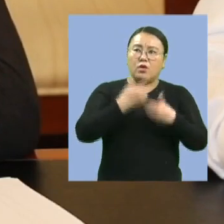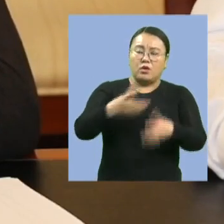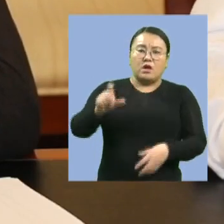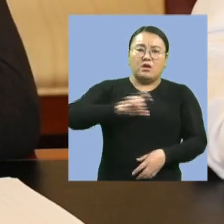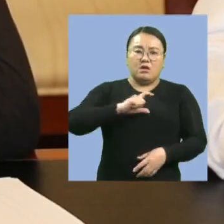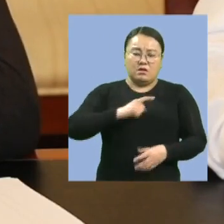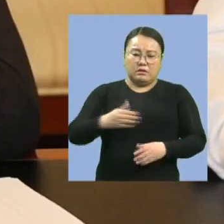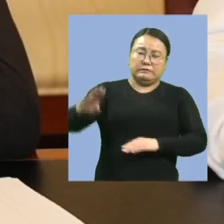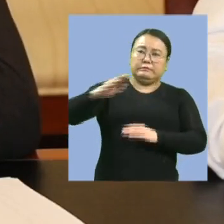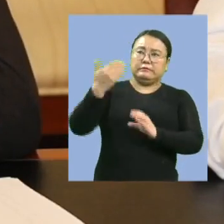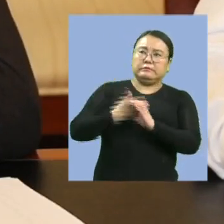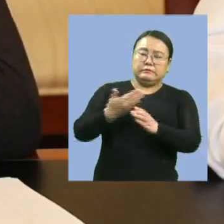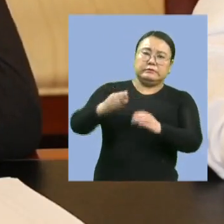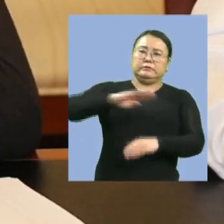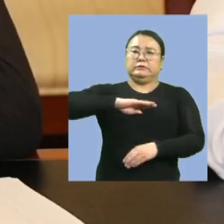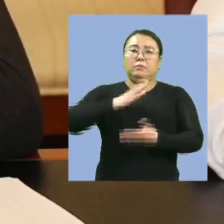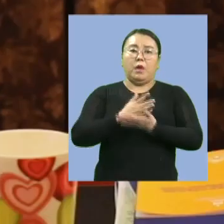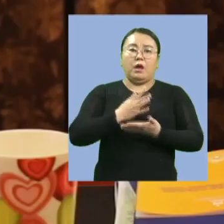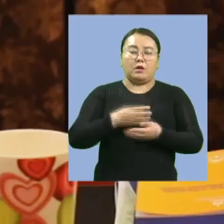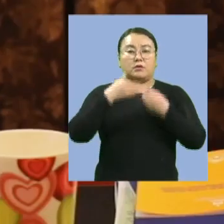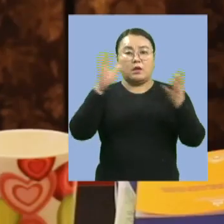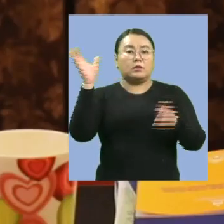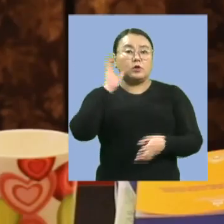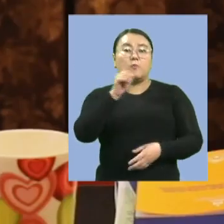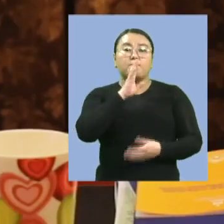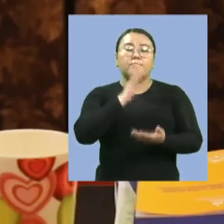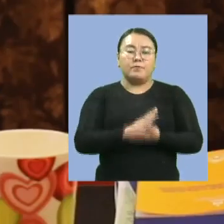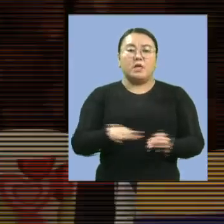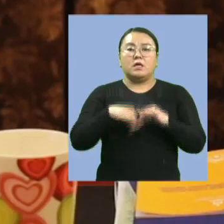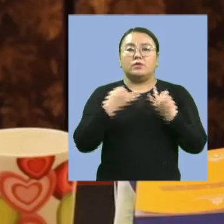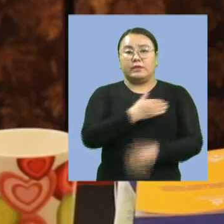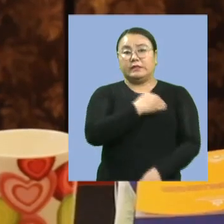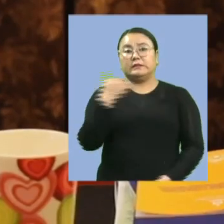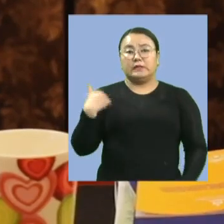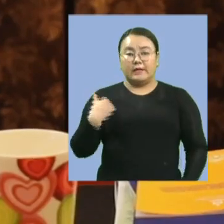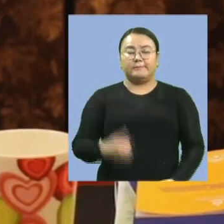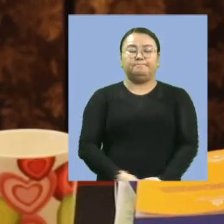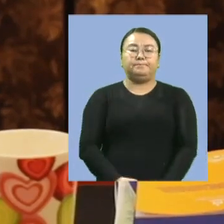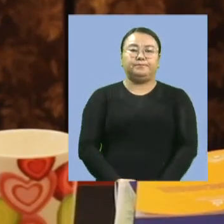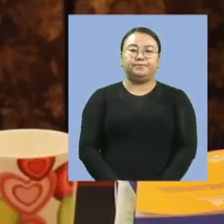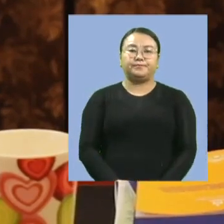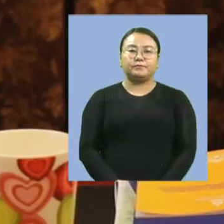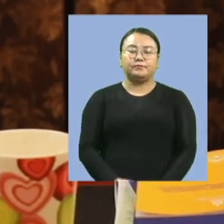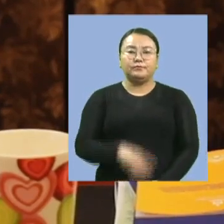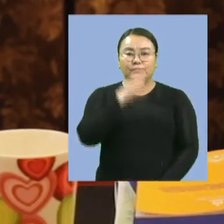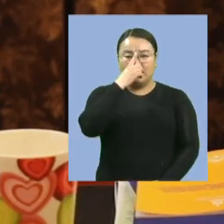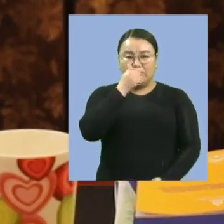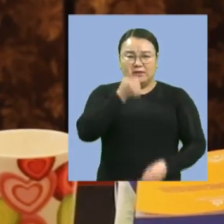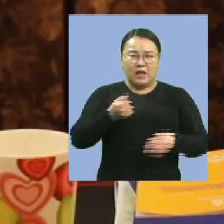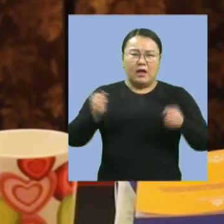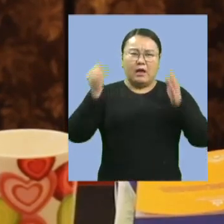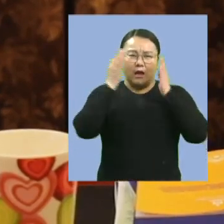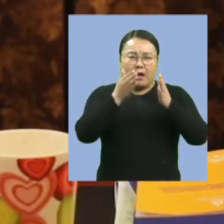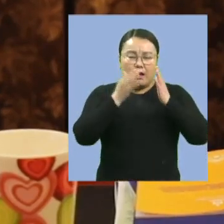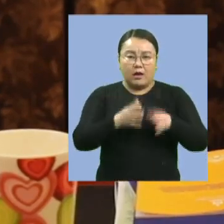талаарх гомдлуудыг нээлттэй сонсохор болоод байна. За улсын хурлын дарга зандан шатар бас энэ чиглэлээр онцгой анхаарч